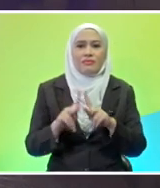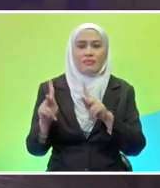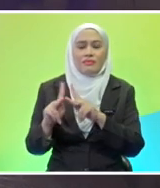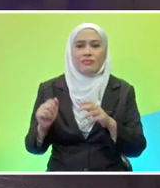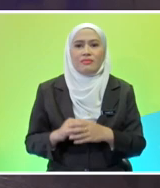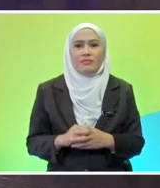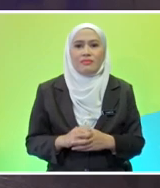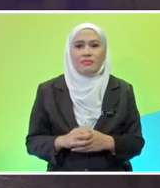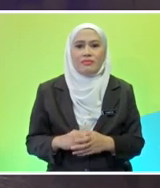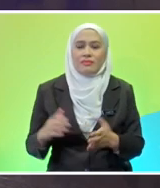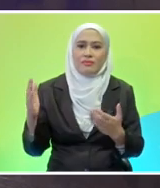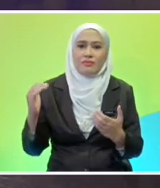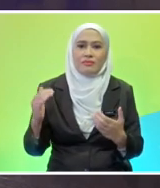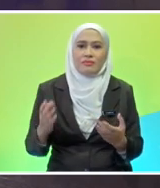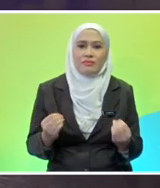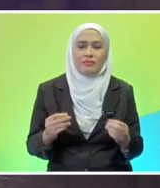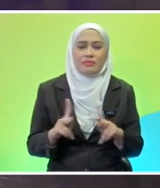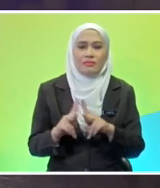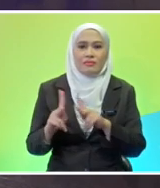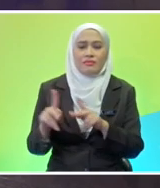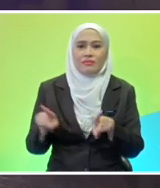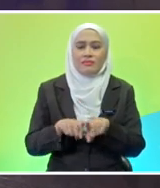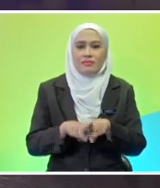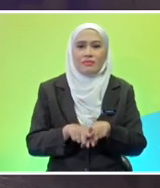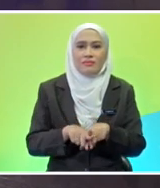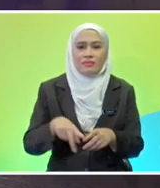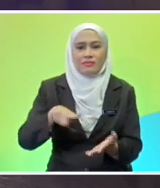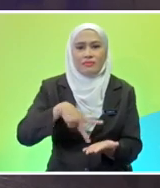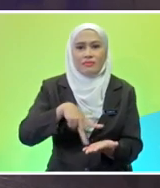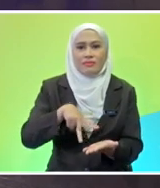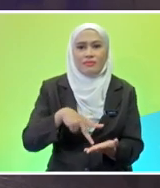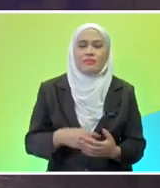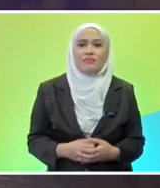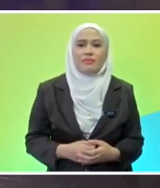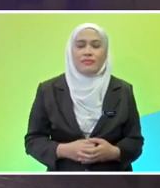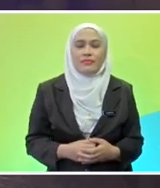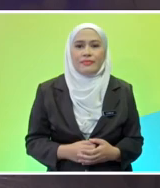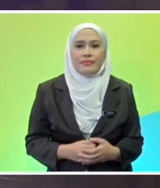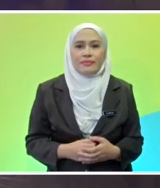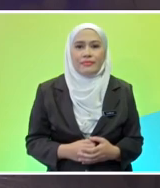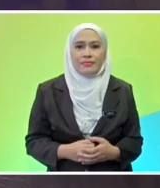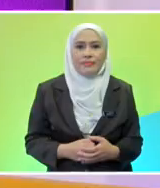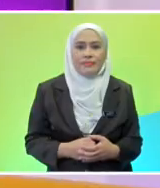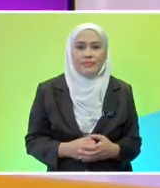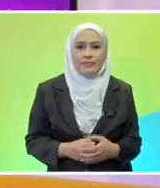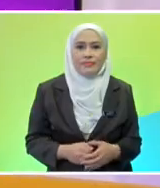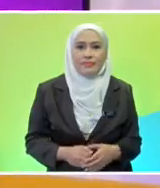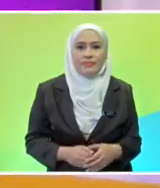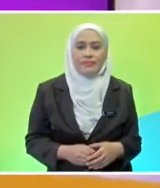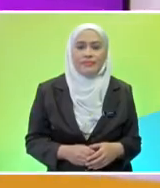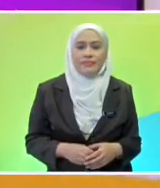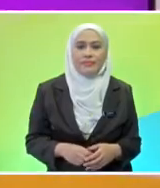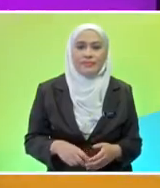menari dulu. Macam gembira mana ke nak balik kampung? Macam mana nak menari tu, cikgu? Ah, jom, menari. Dengar. Okey, okey, okey. 3, 4.